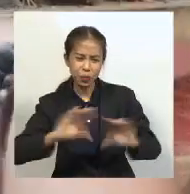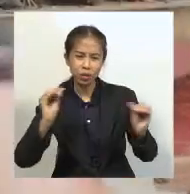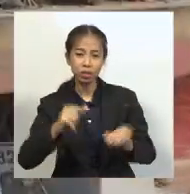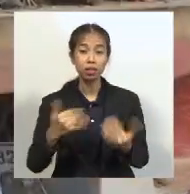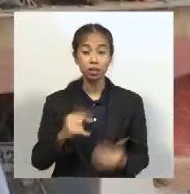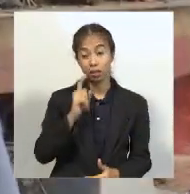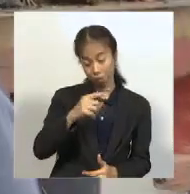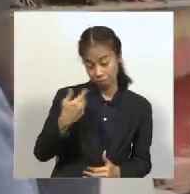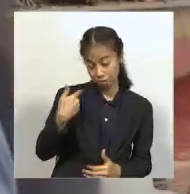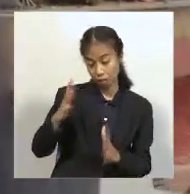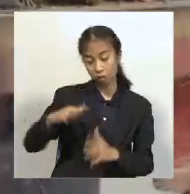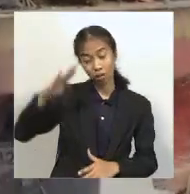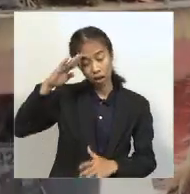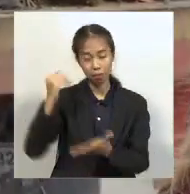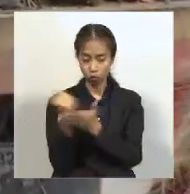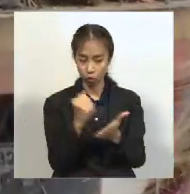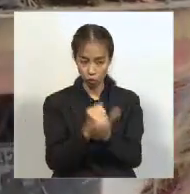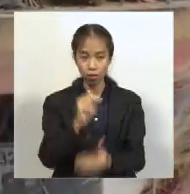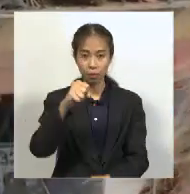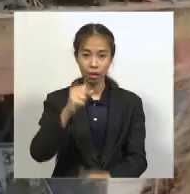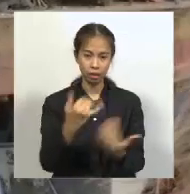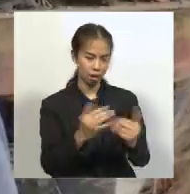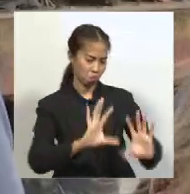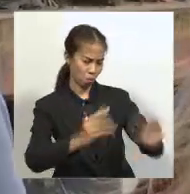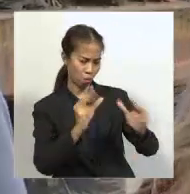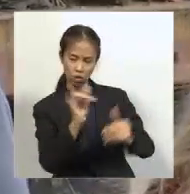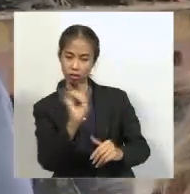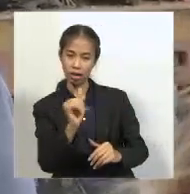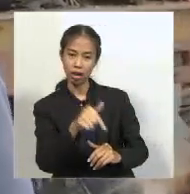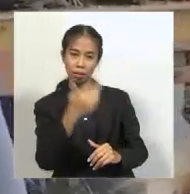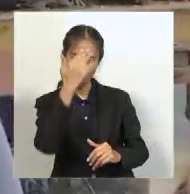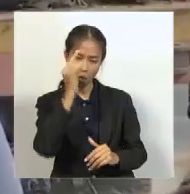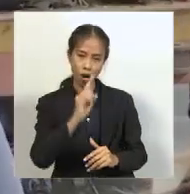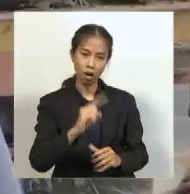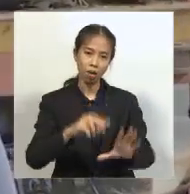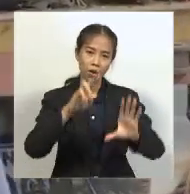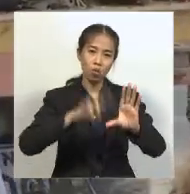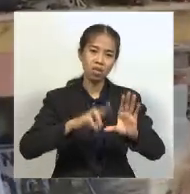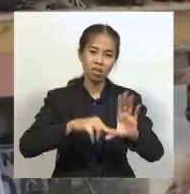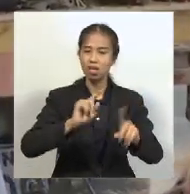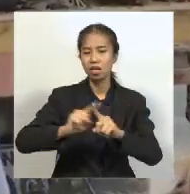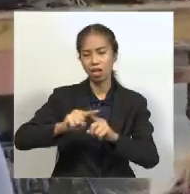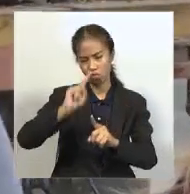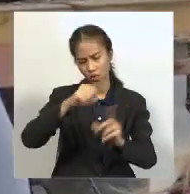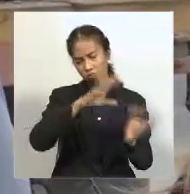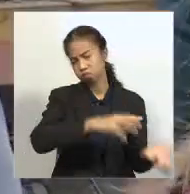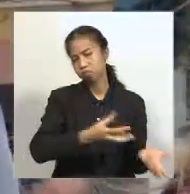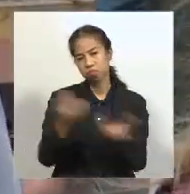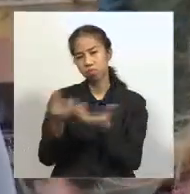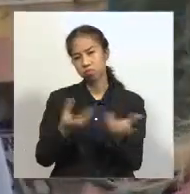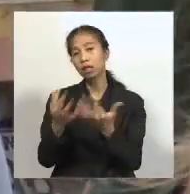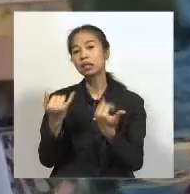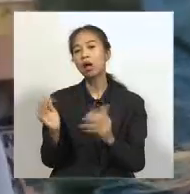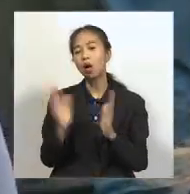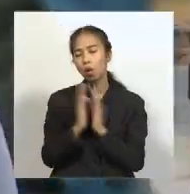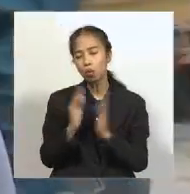หารมาช่วยเก็บด้วย ใช่ค่ะนี่ยังไม่หมดนะนี่เพราะว่าพวกเก้าอี้เขาต้องให้เขาขนอีกขอบคุณมากที่เขามาช่ว